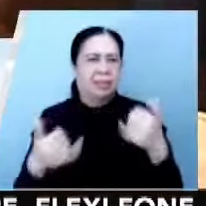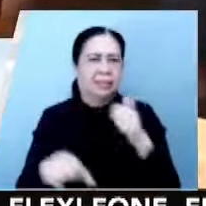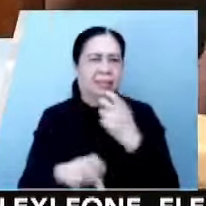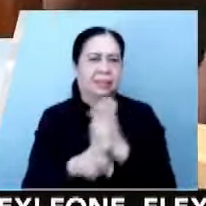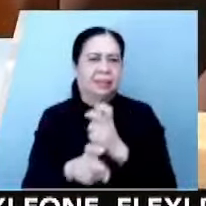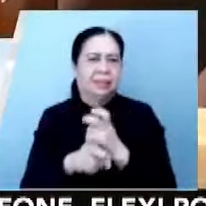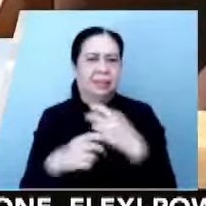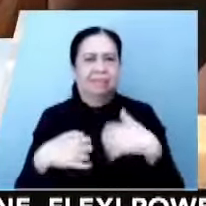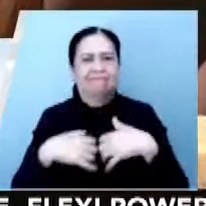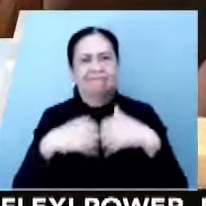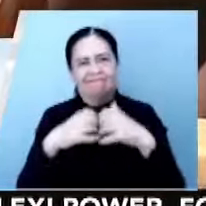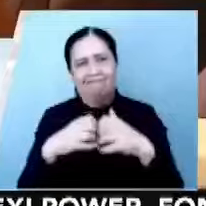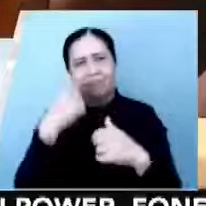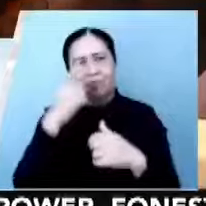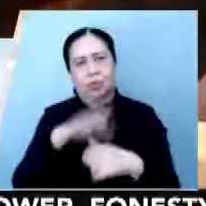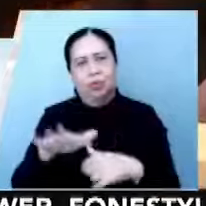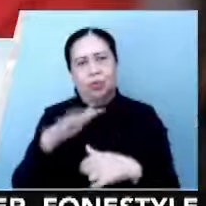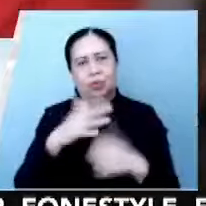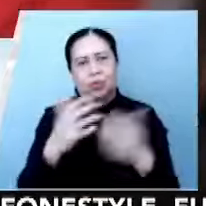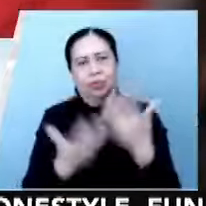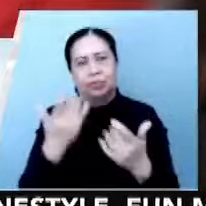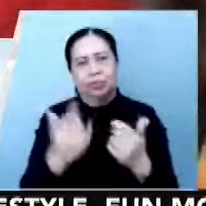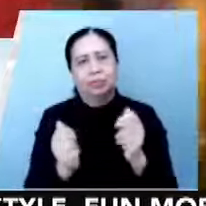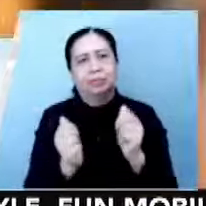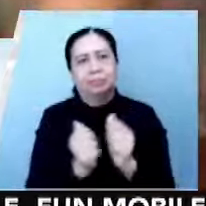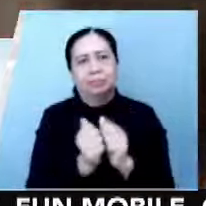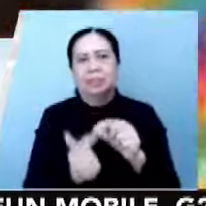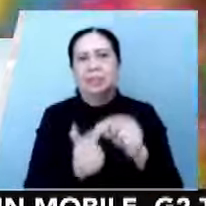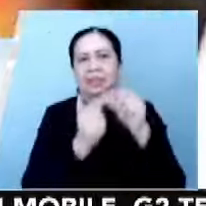sa mga nasunugan, lalo na ang matitirhan. Siguro po,